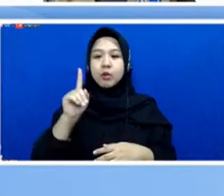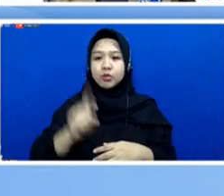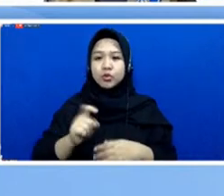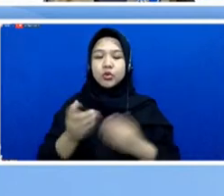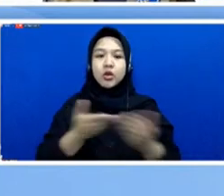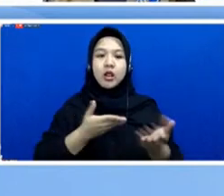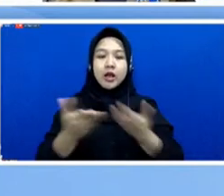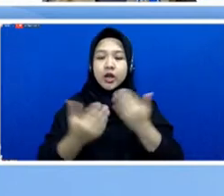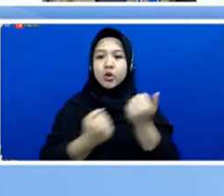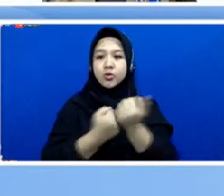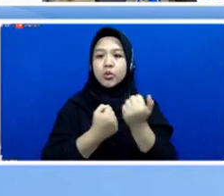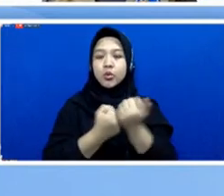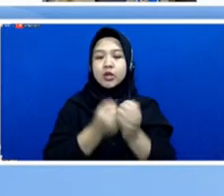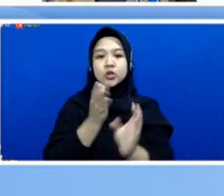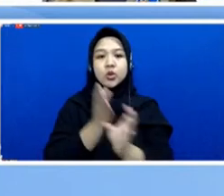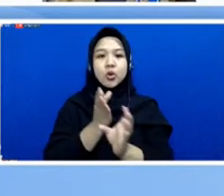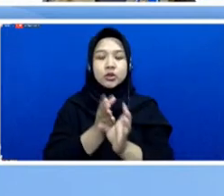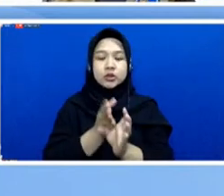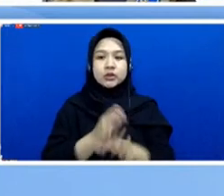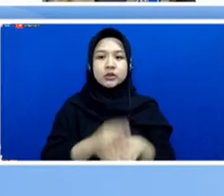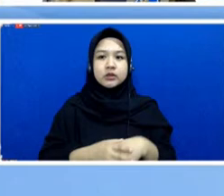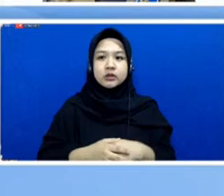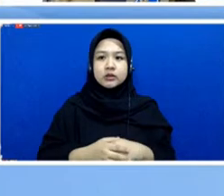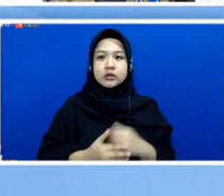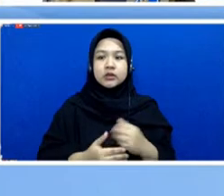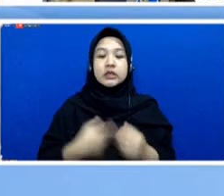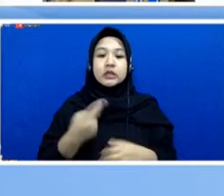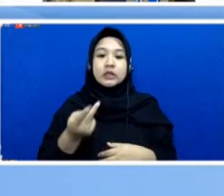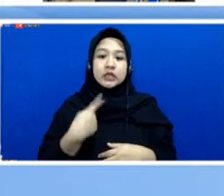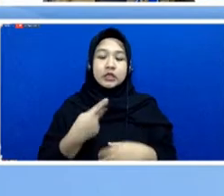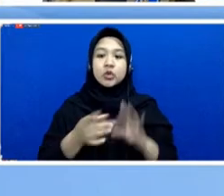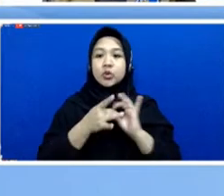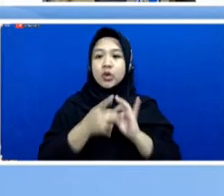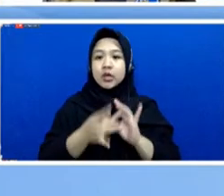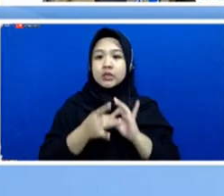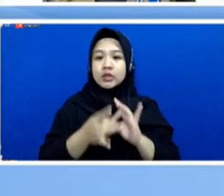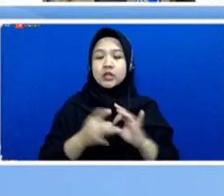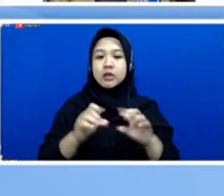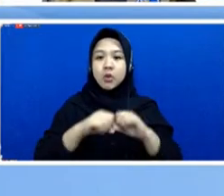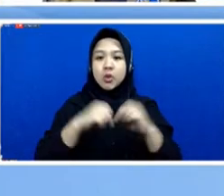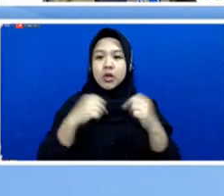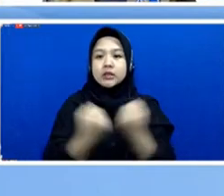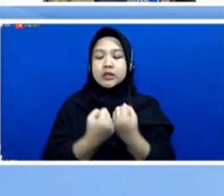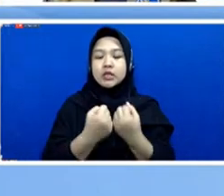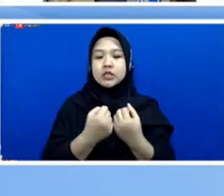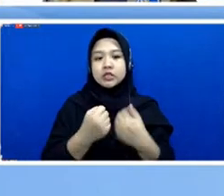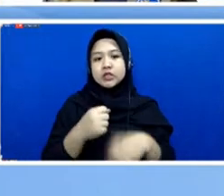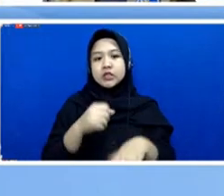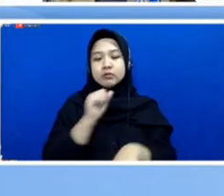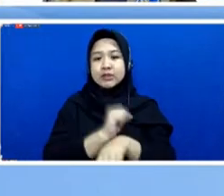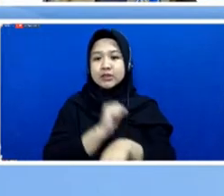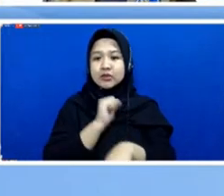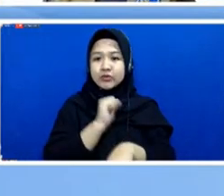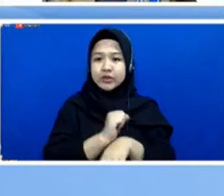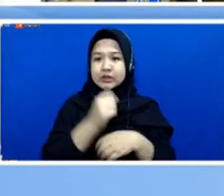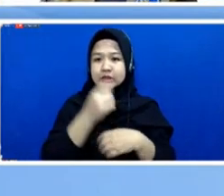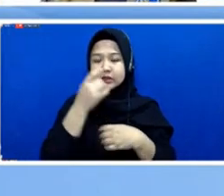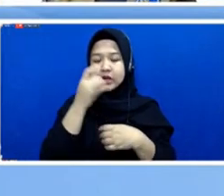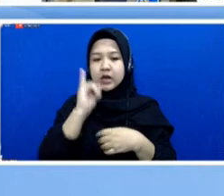layanan dukungan psikologi. Lalu kita juga bekerja sama dengan organisasi profesi, baik ada dari